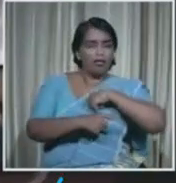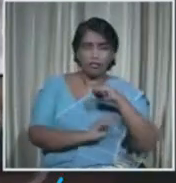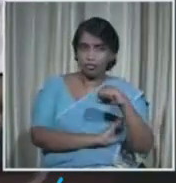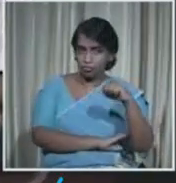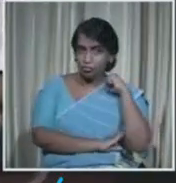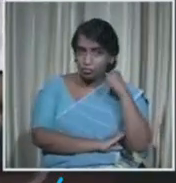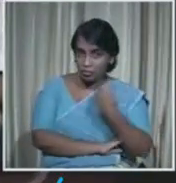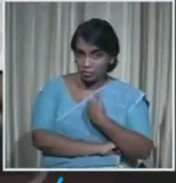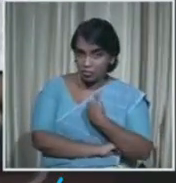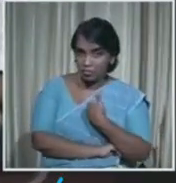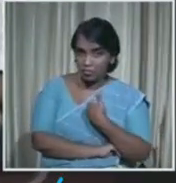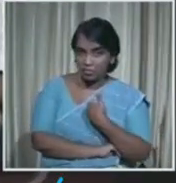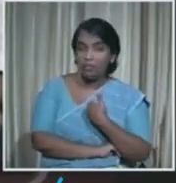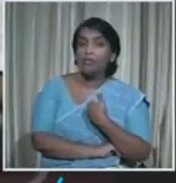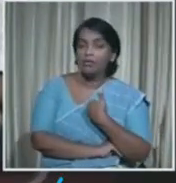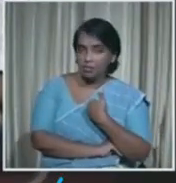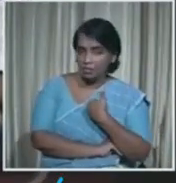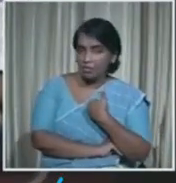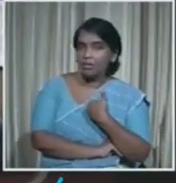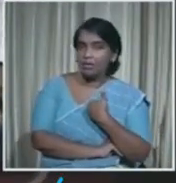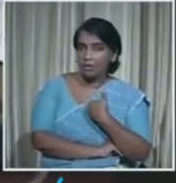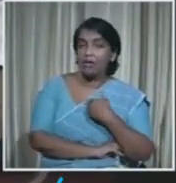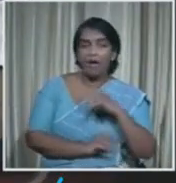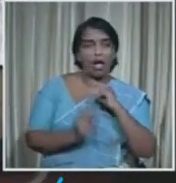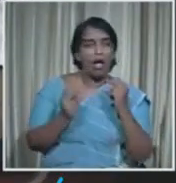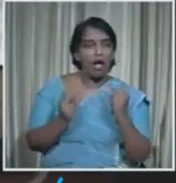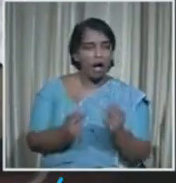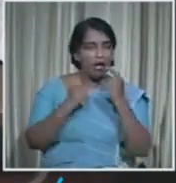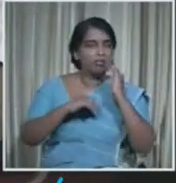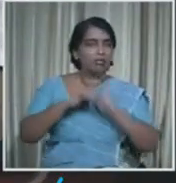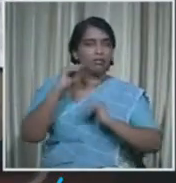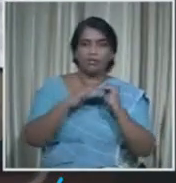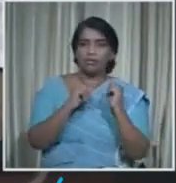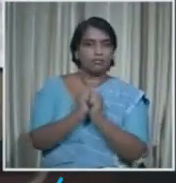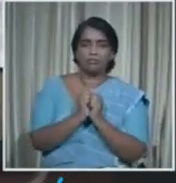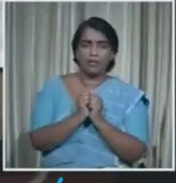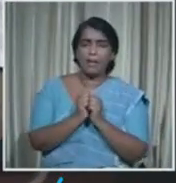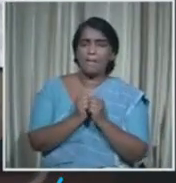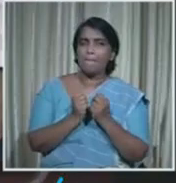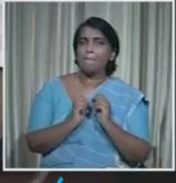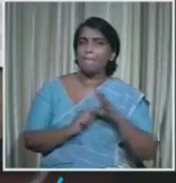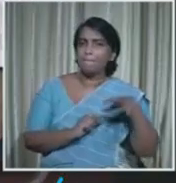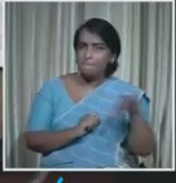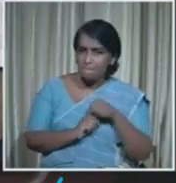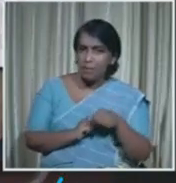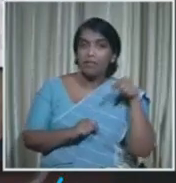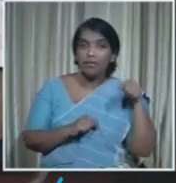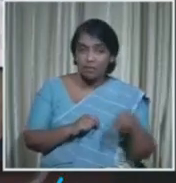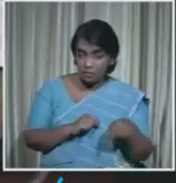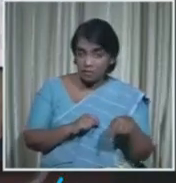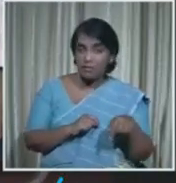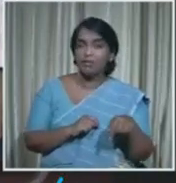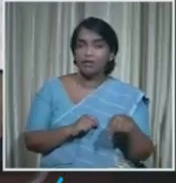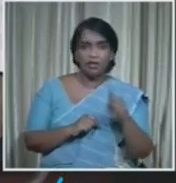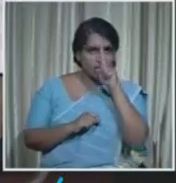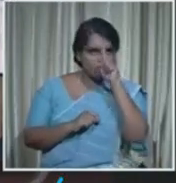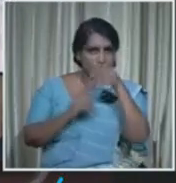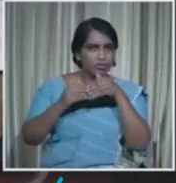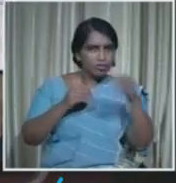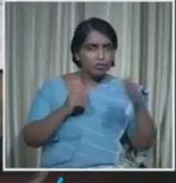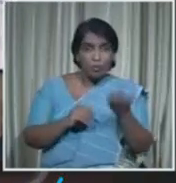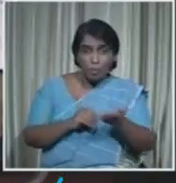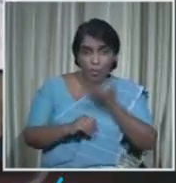තියෙනවනම් අපි හදිසි ක්‍රමවේද සියල්ලක්ම ප්‍රයෝගික කරගෙන මේ සතියේ අපිට හැකි